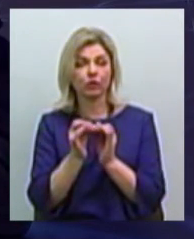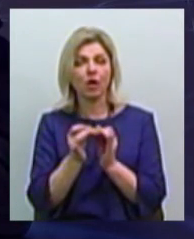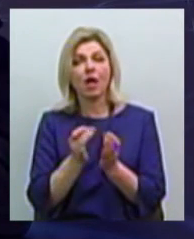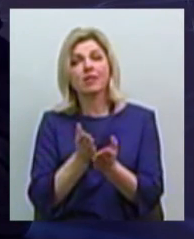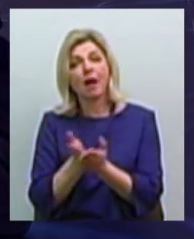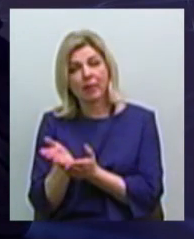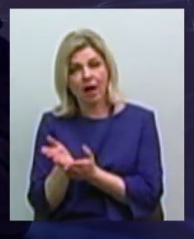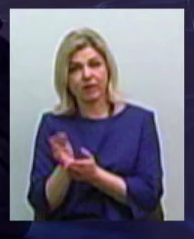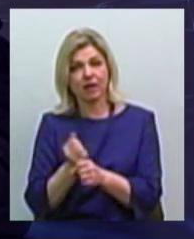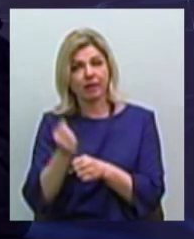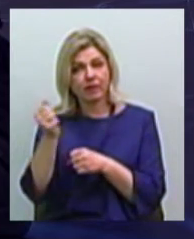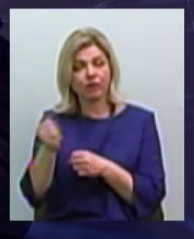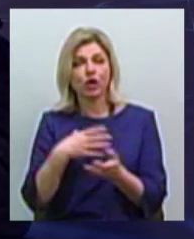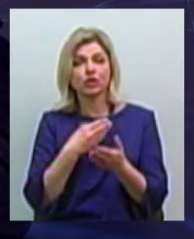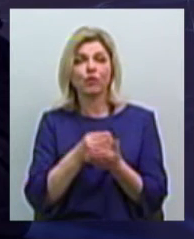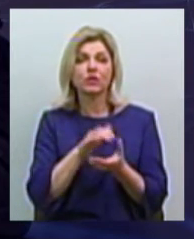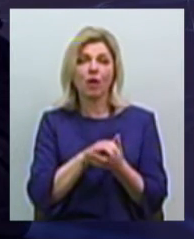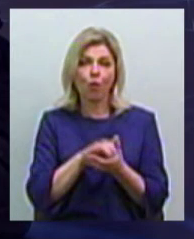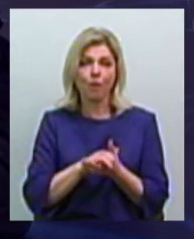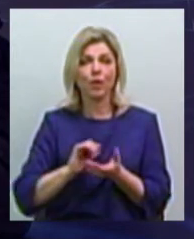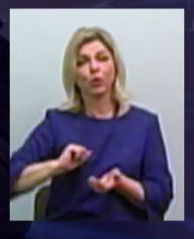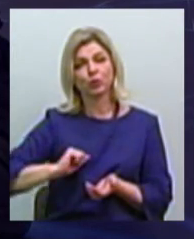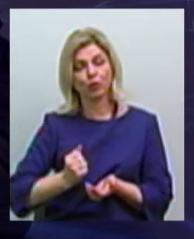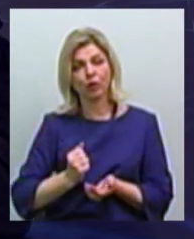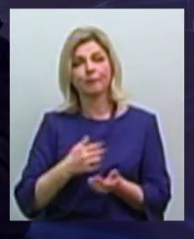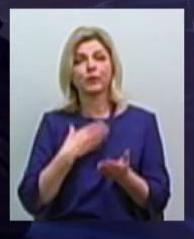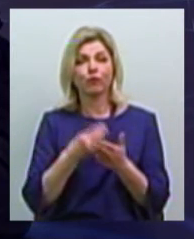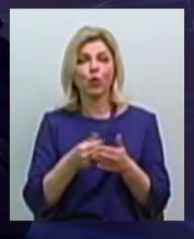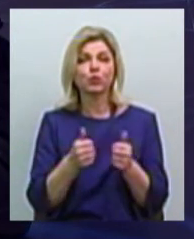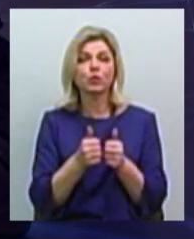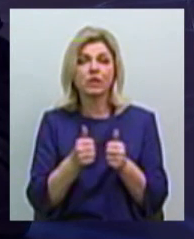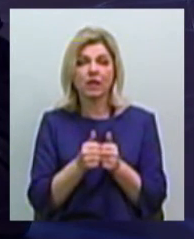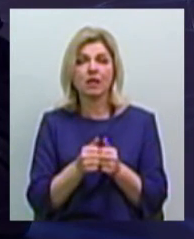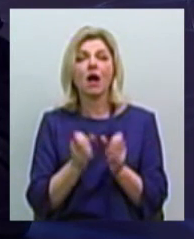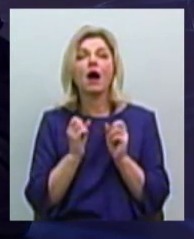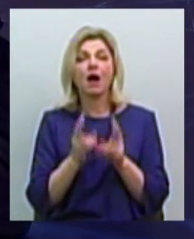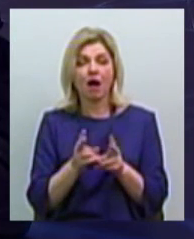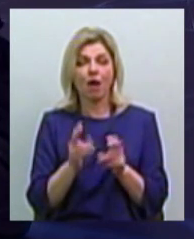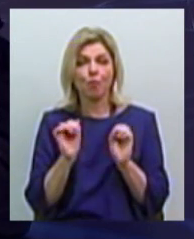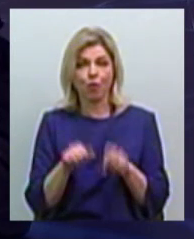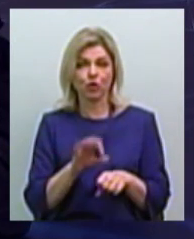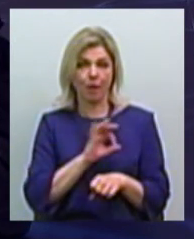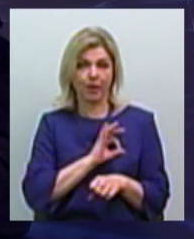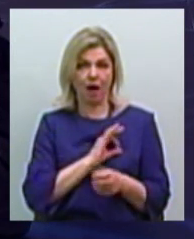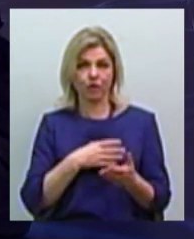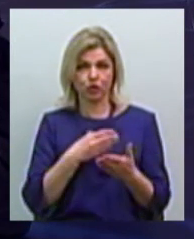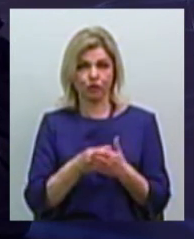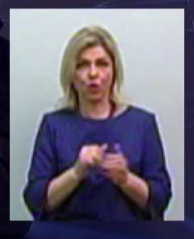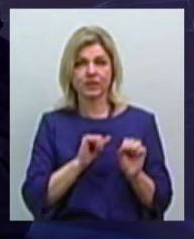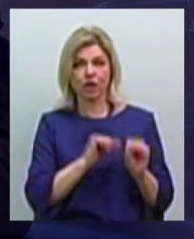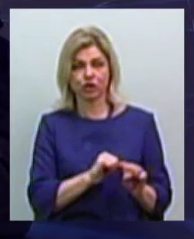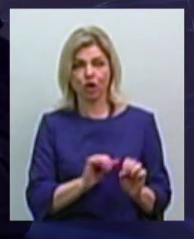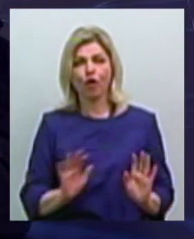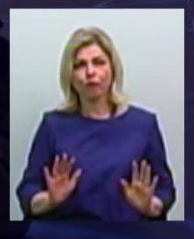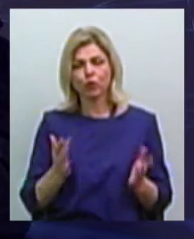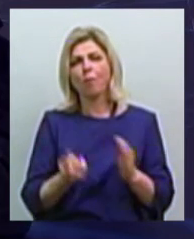зорієнтувати свого знайомого, свою подругу, свого сусіда. А яким чином можна своє право захистити, якщо така ситуація виникла?